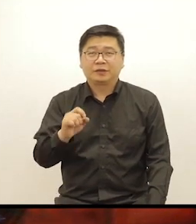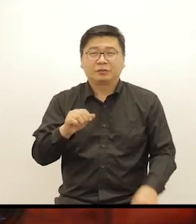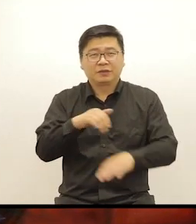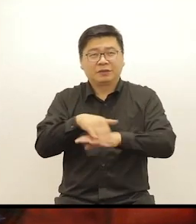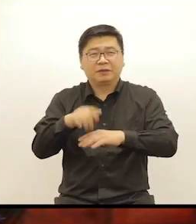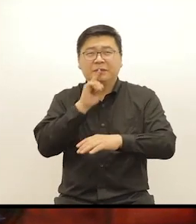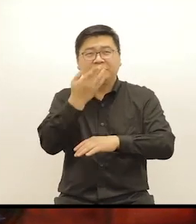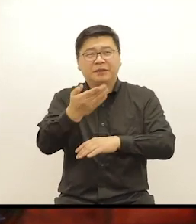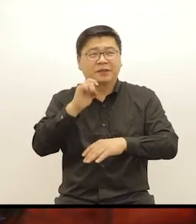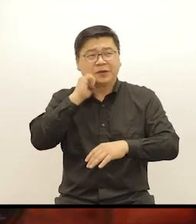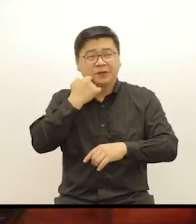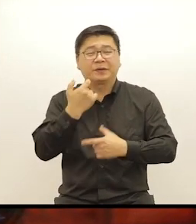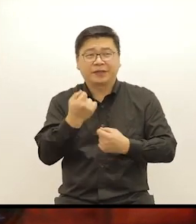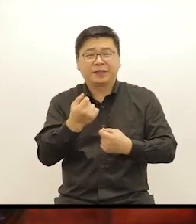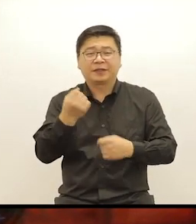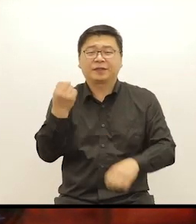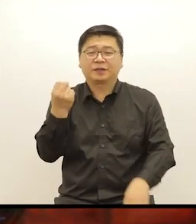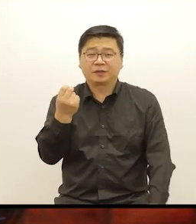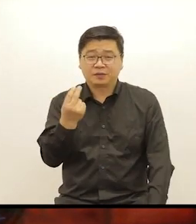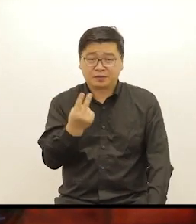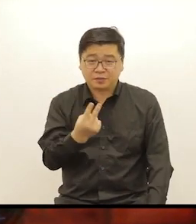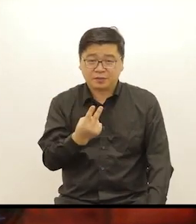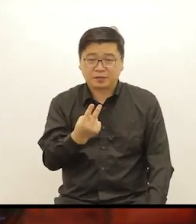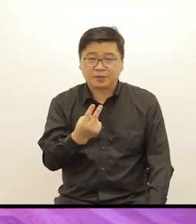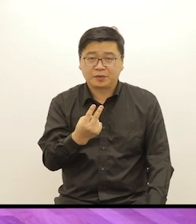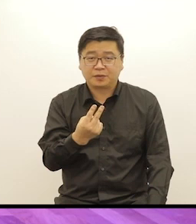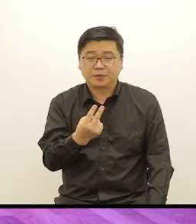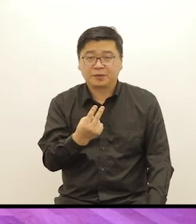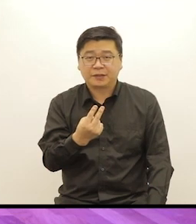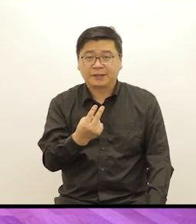곤란하게 된 것 같고요. 네.